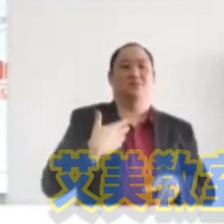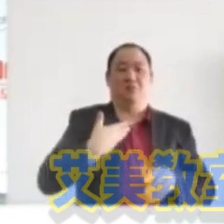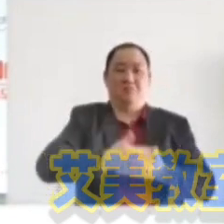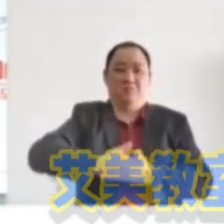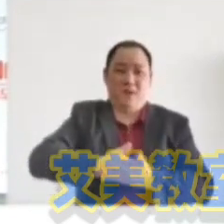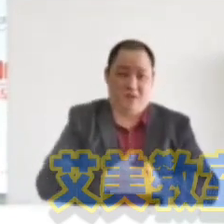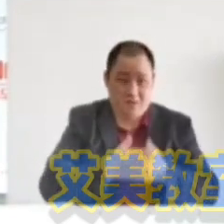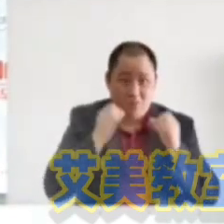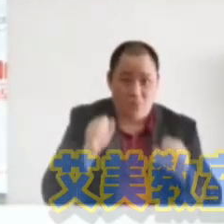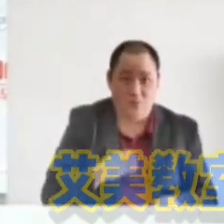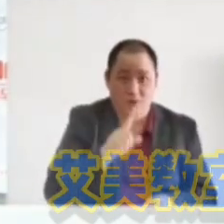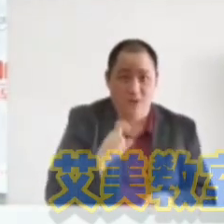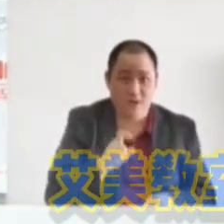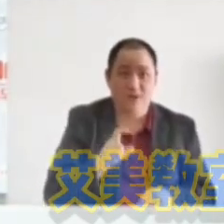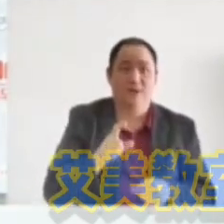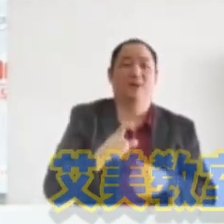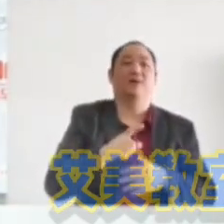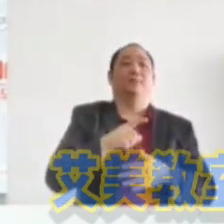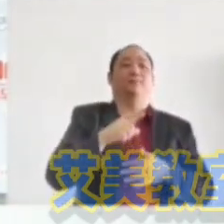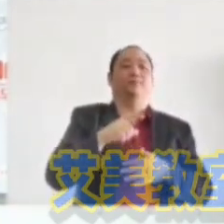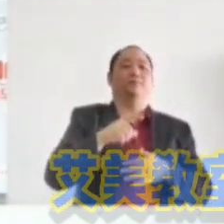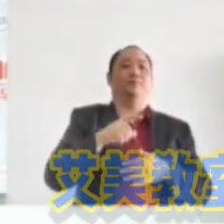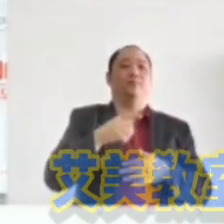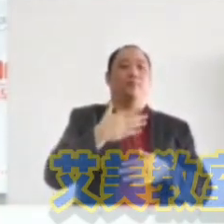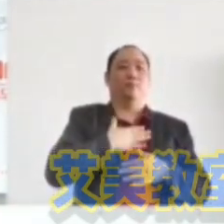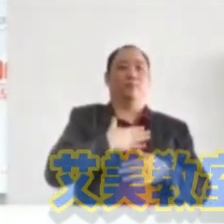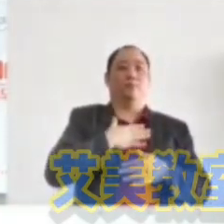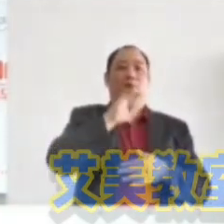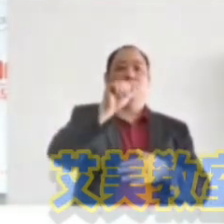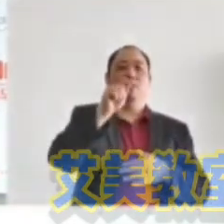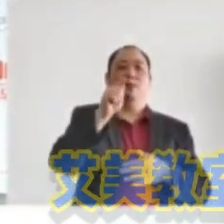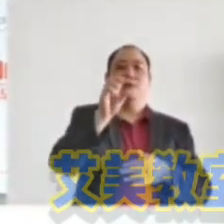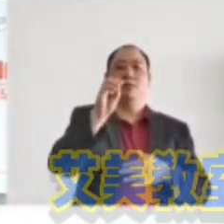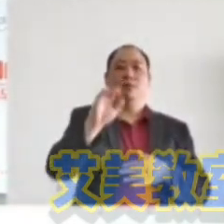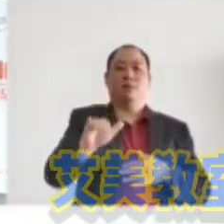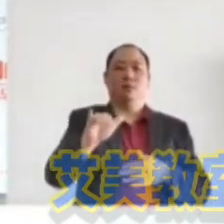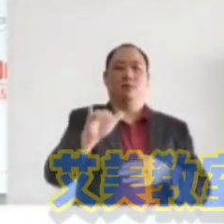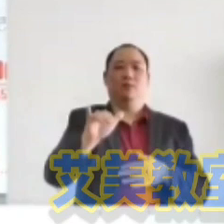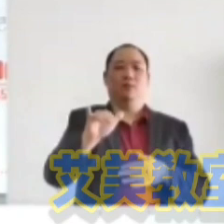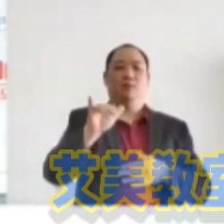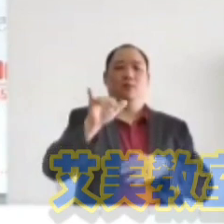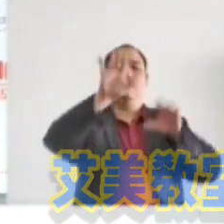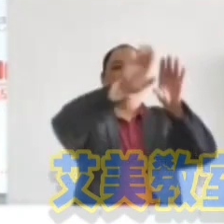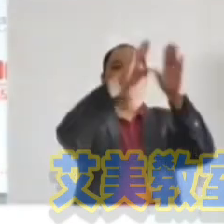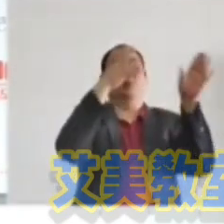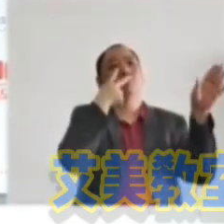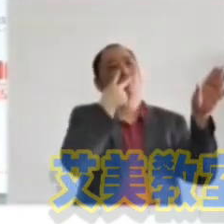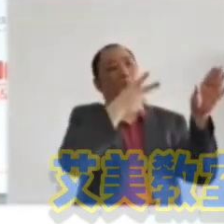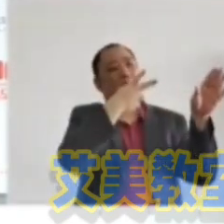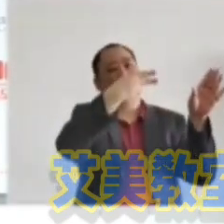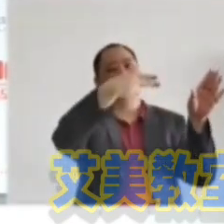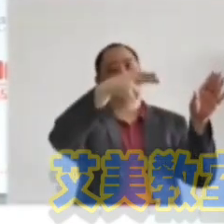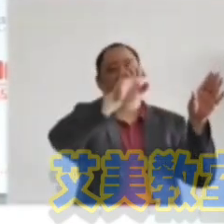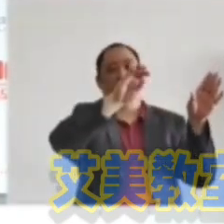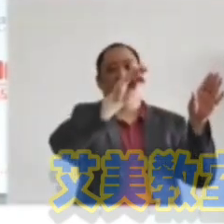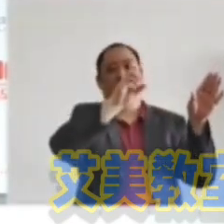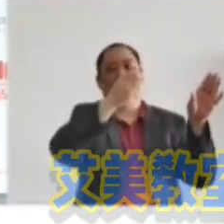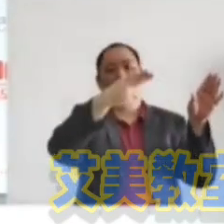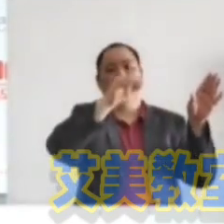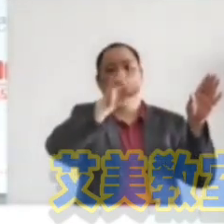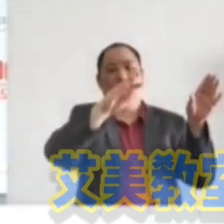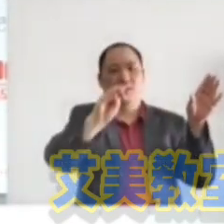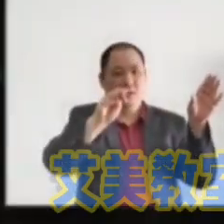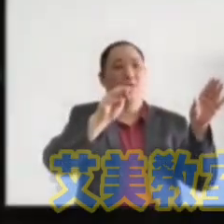对？所以哦，在 Hemoglobin 哦，我们爱多美的官方网站有讲到，建议饮用者当中包括了运动